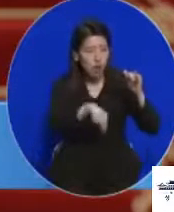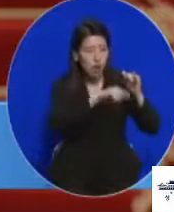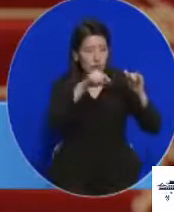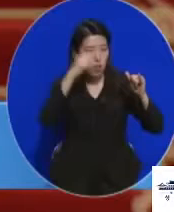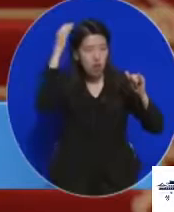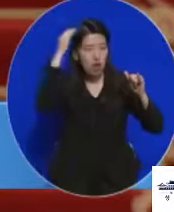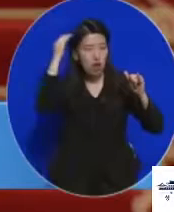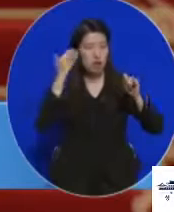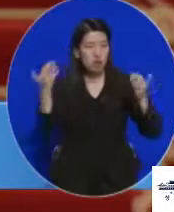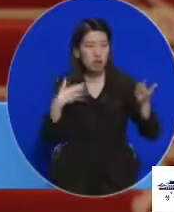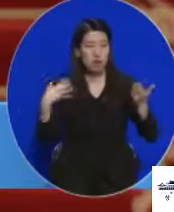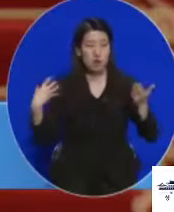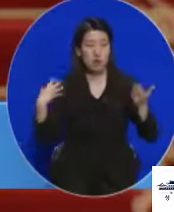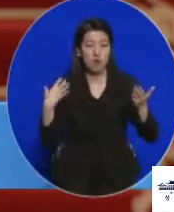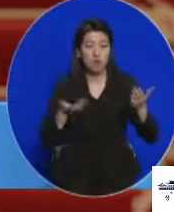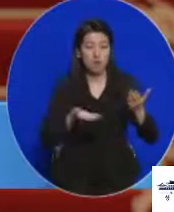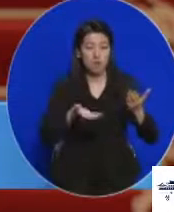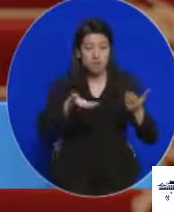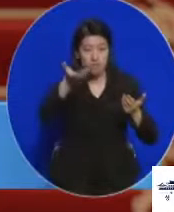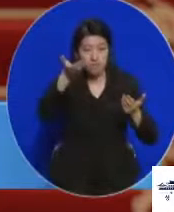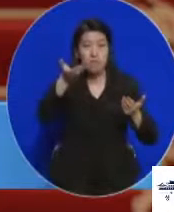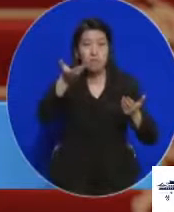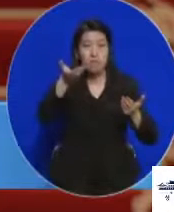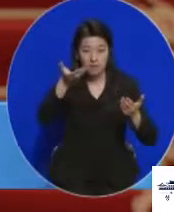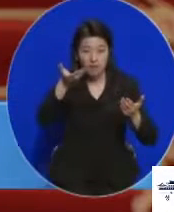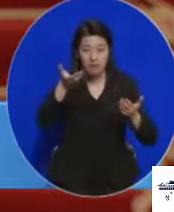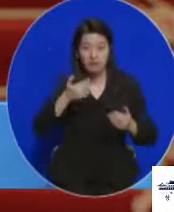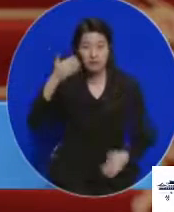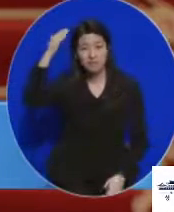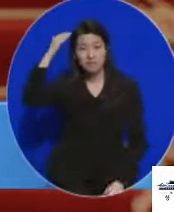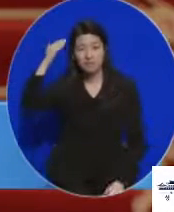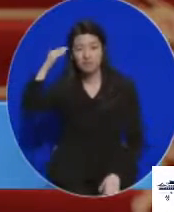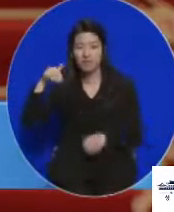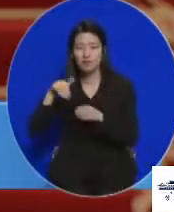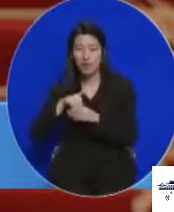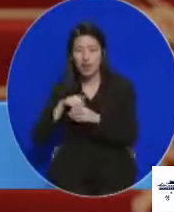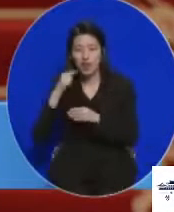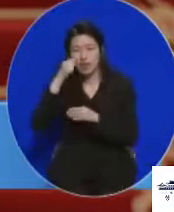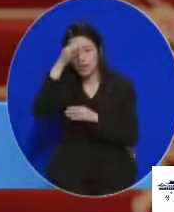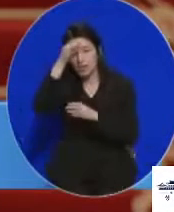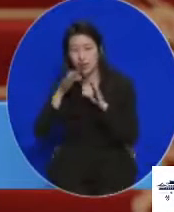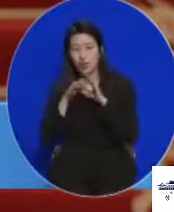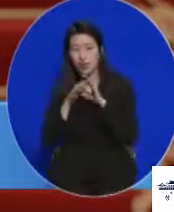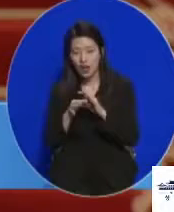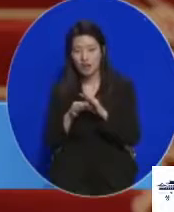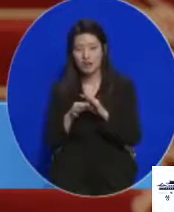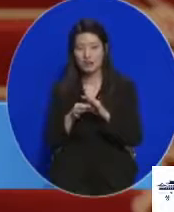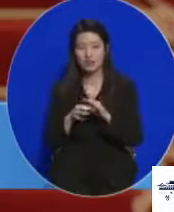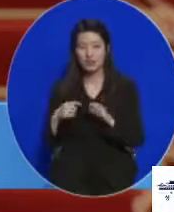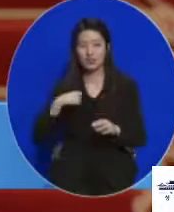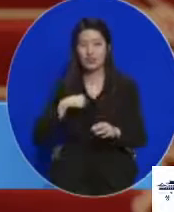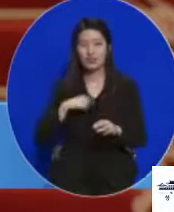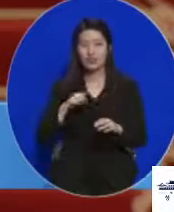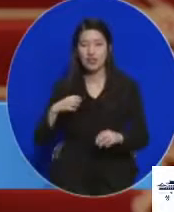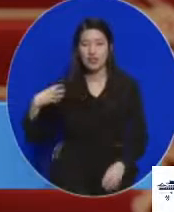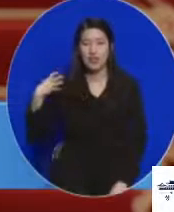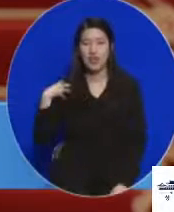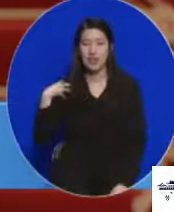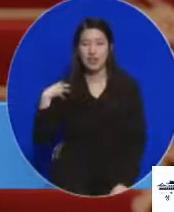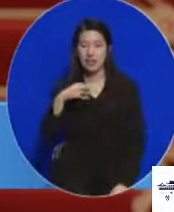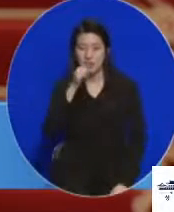위상을 통해 대한민국은 소프트파워 에서도 책임있는 선도 국가의 길을 당당하게